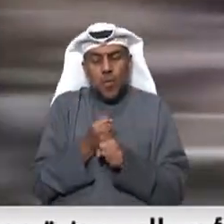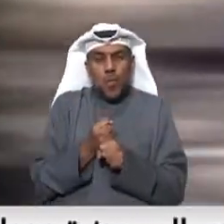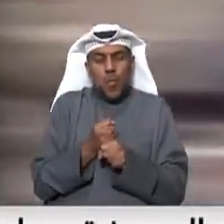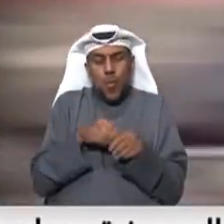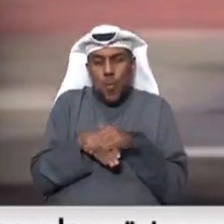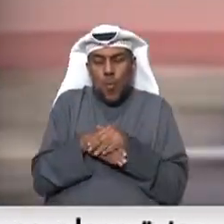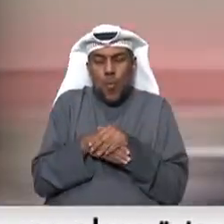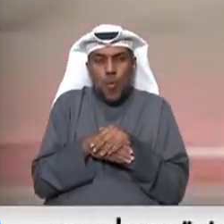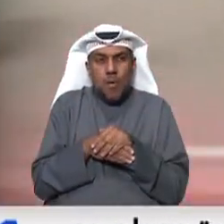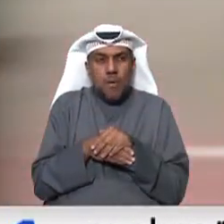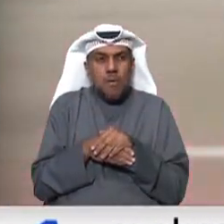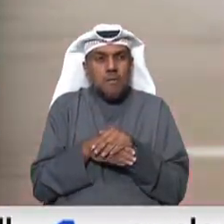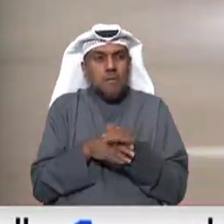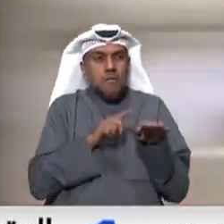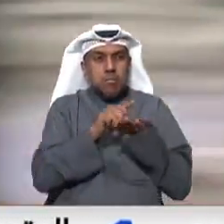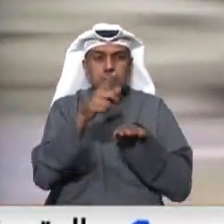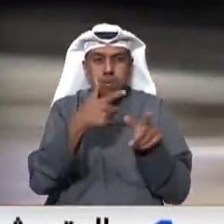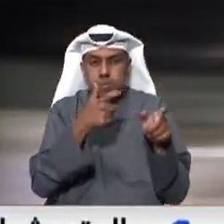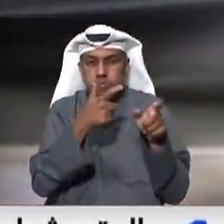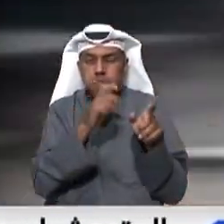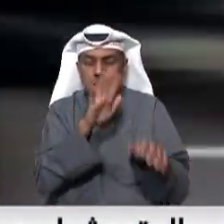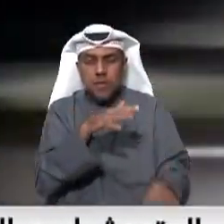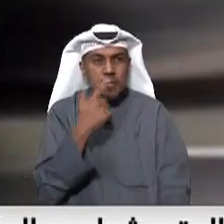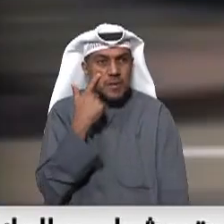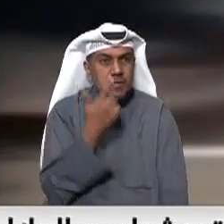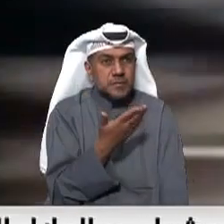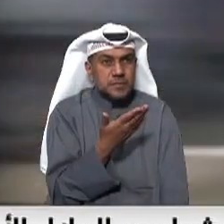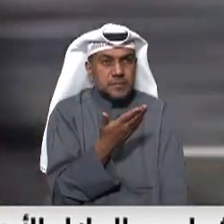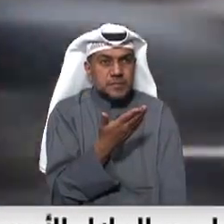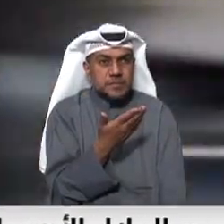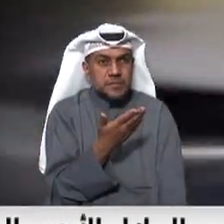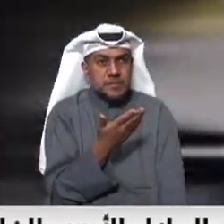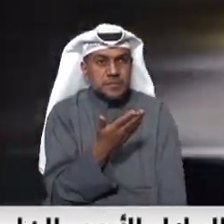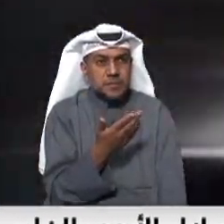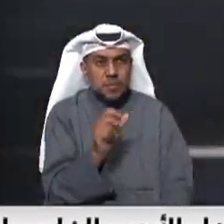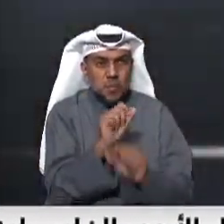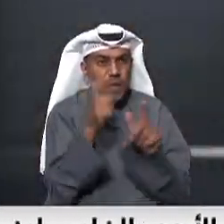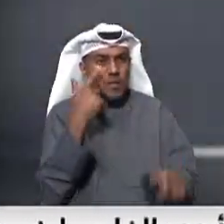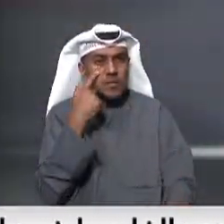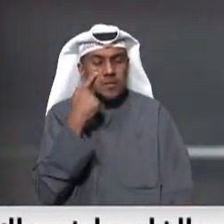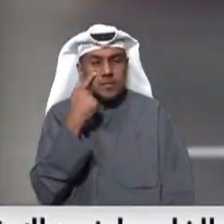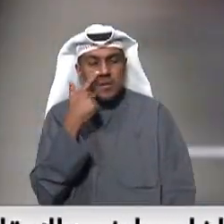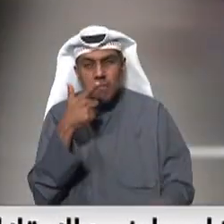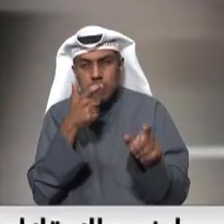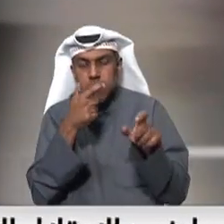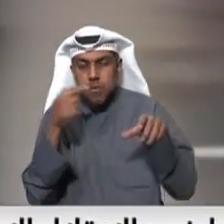التي أطلقت عليها عشرات الرصاصات، الرصاص يظهر بشكل واضح على هذه السيارة.